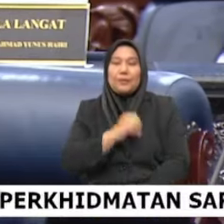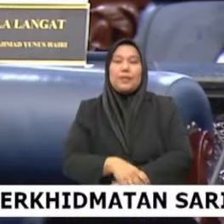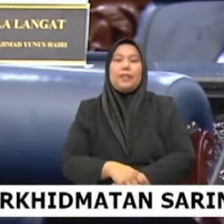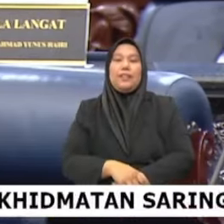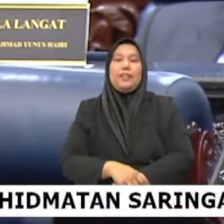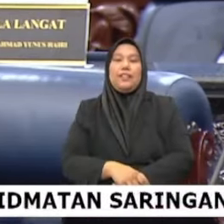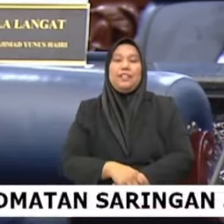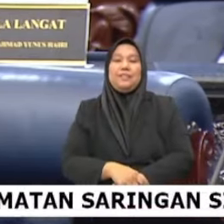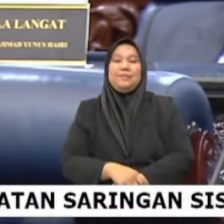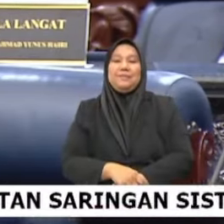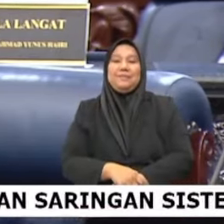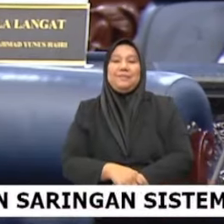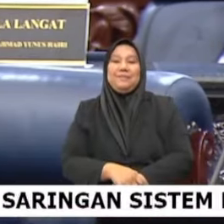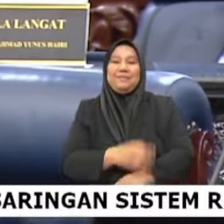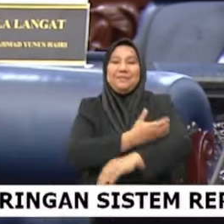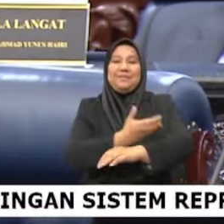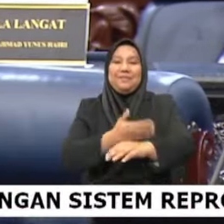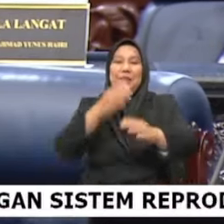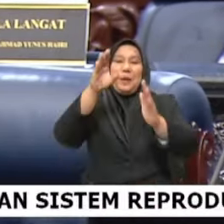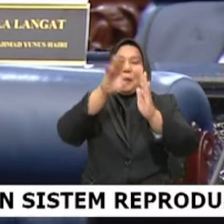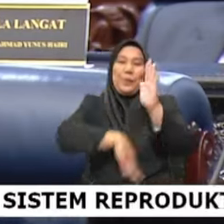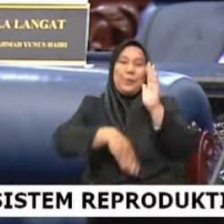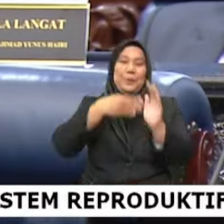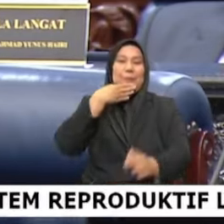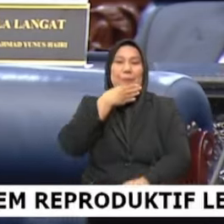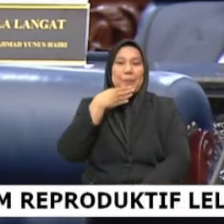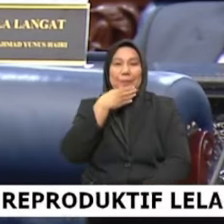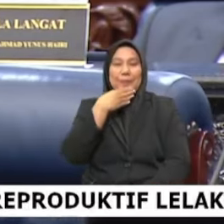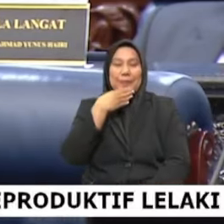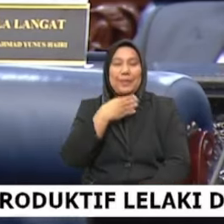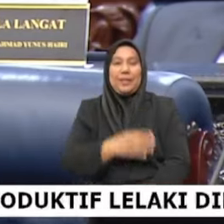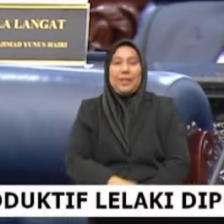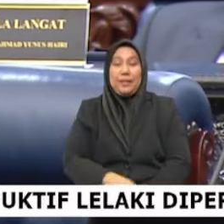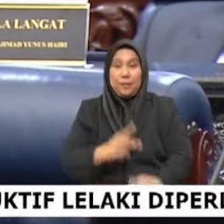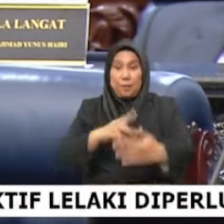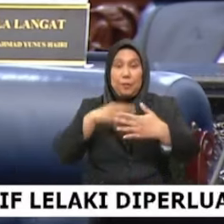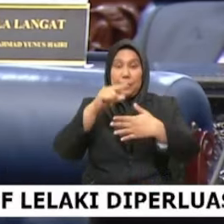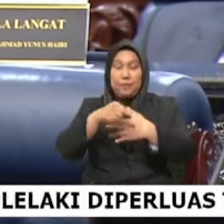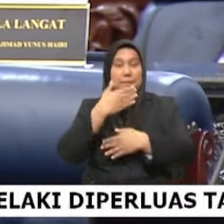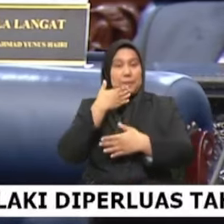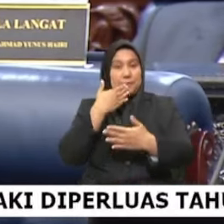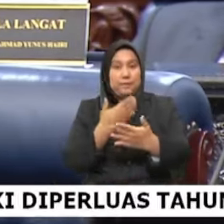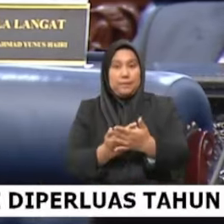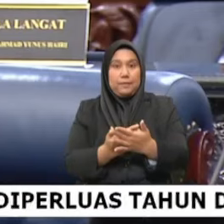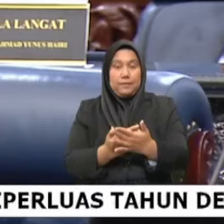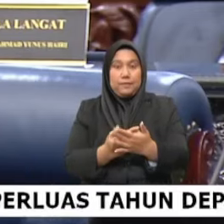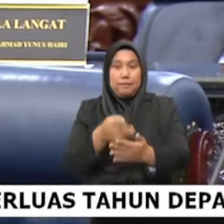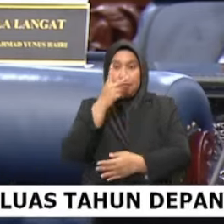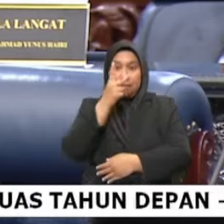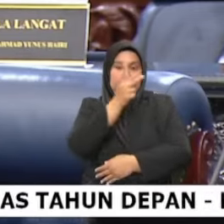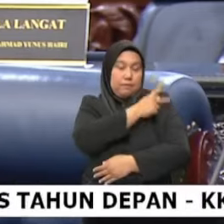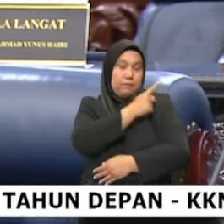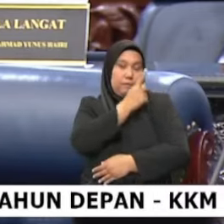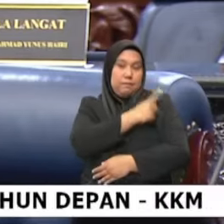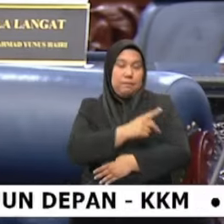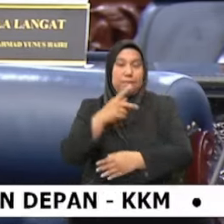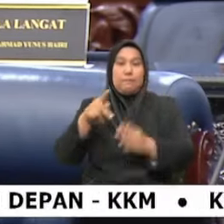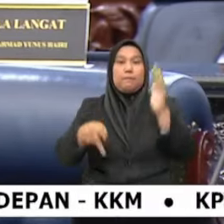kurang muda lah. Yang kurang muda. Jadi saya rasa program yang baik dan saya tengok klinik parlimen ni